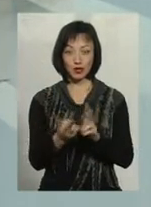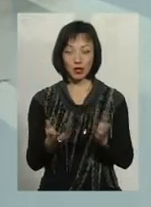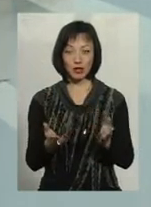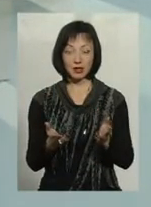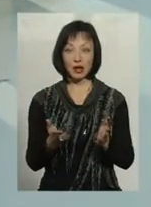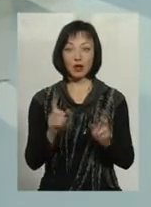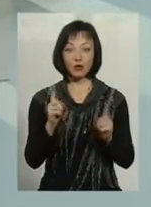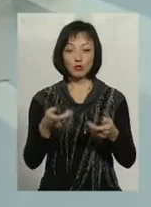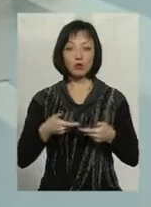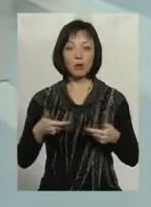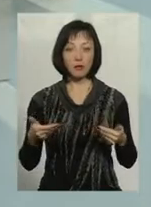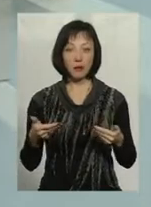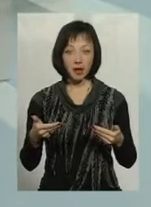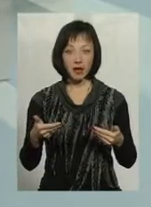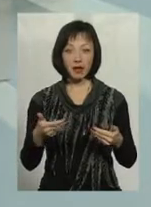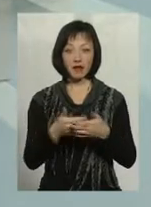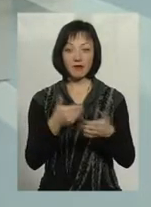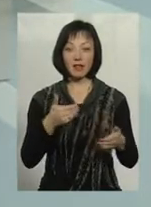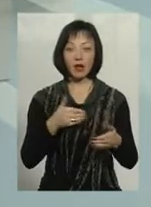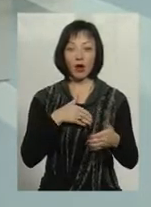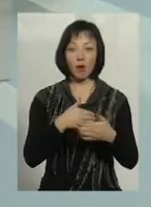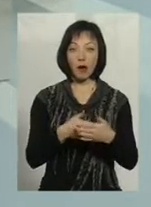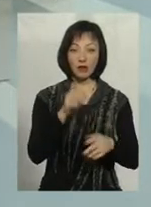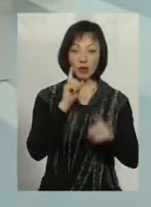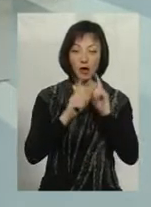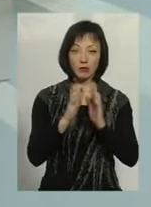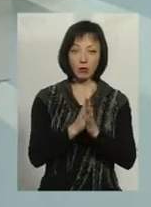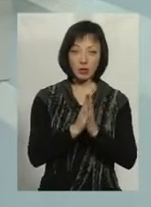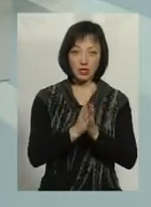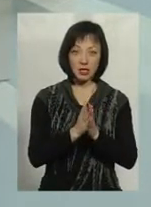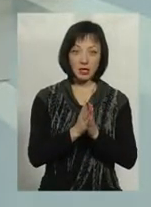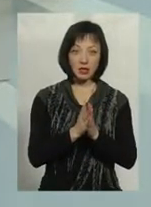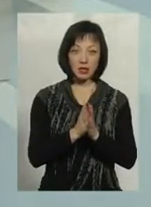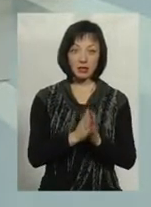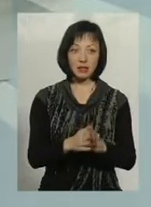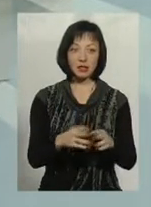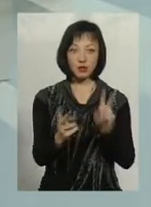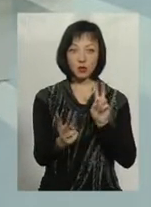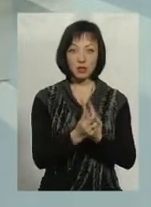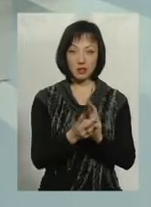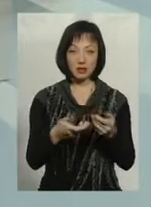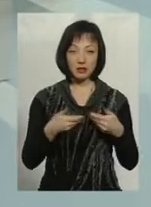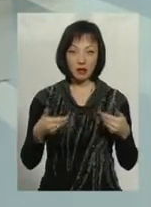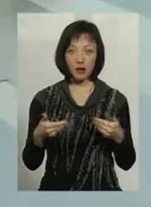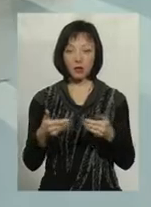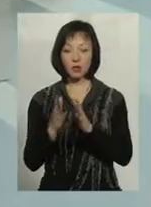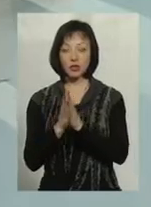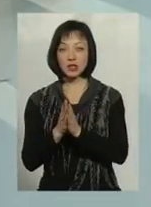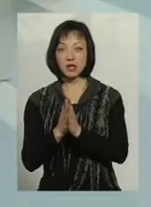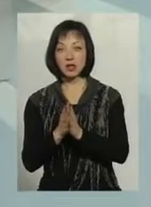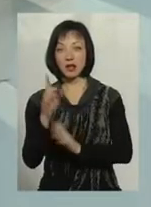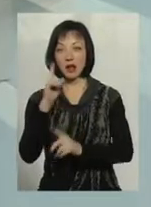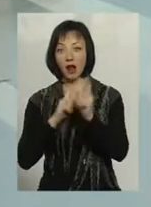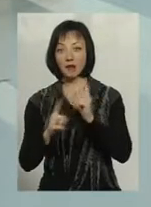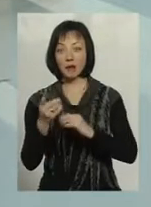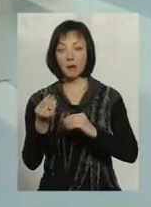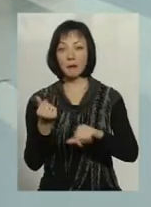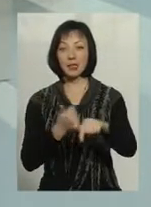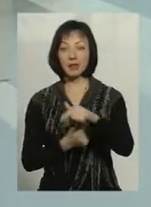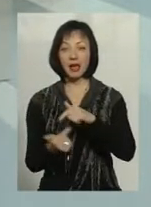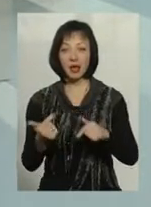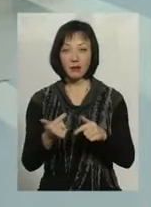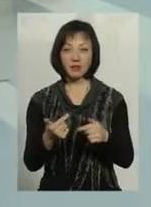якийсь невеличкий цех, а в цей цех прийшла людина, вона не буде довго в цьому цеху, вона буде, скажімо, півгодини або годину, бо вона має